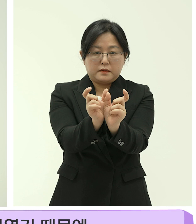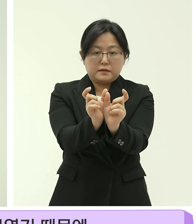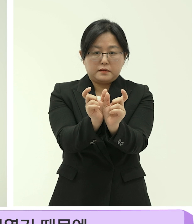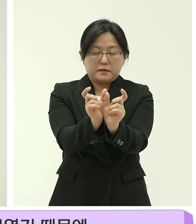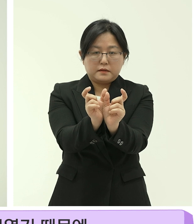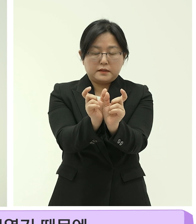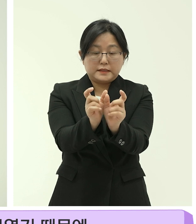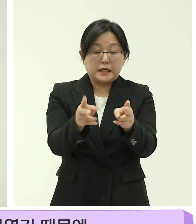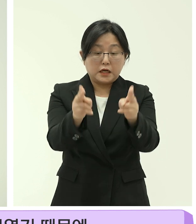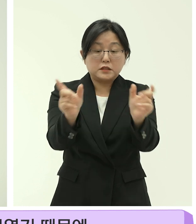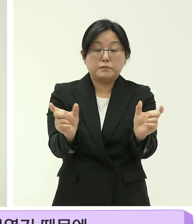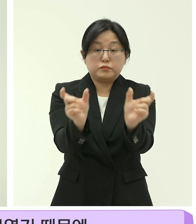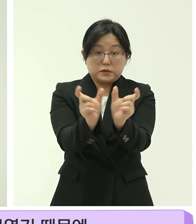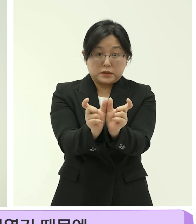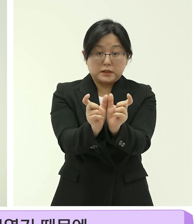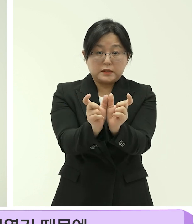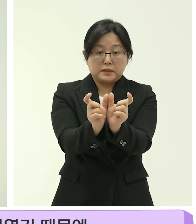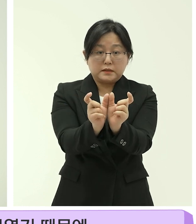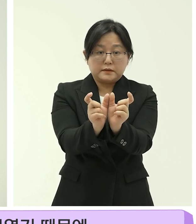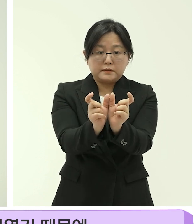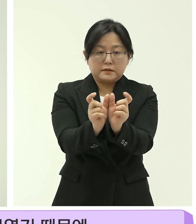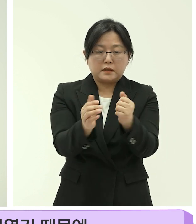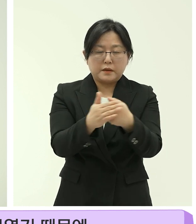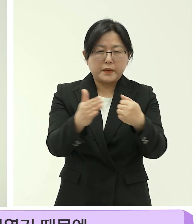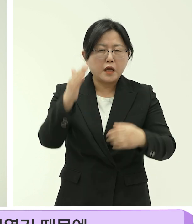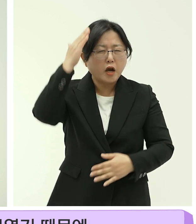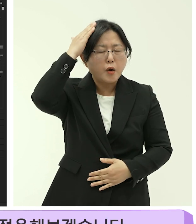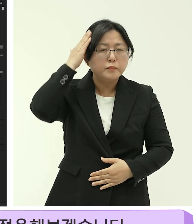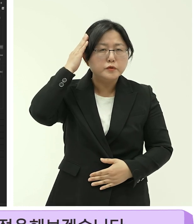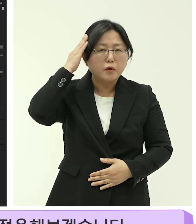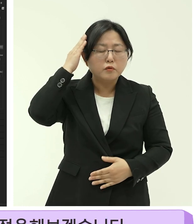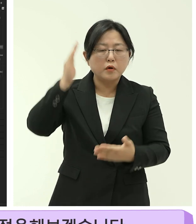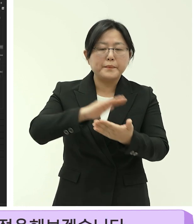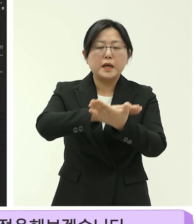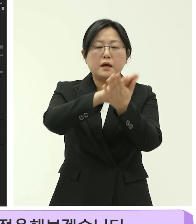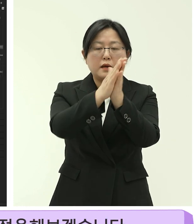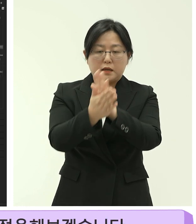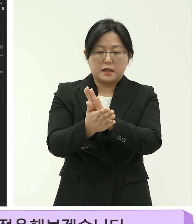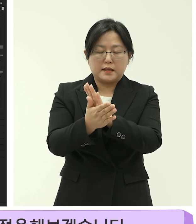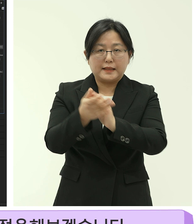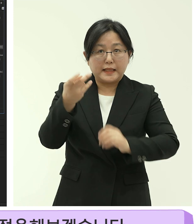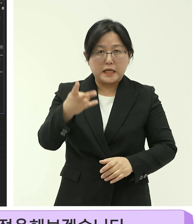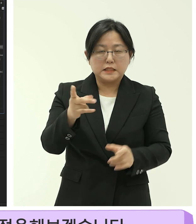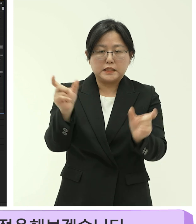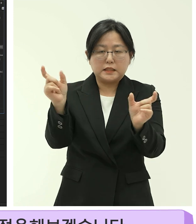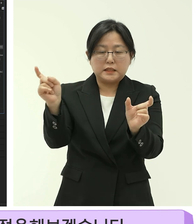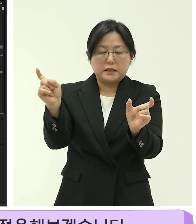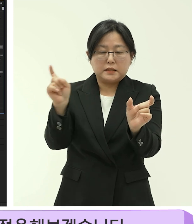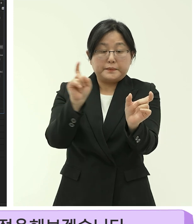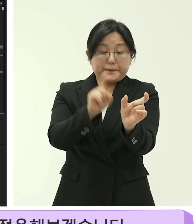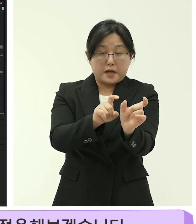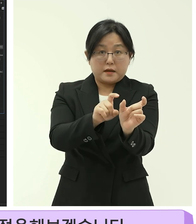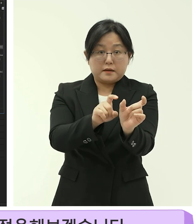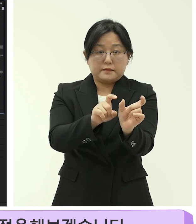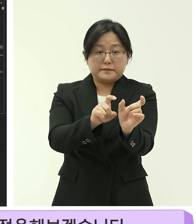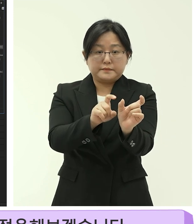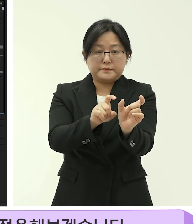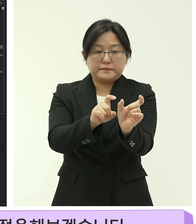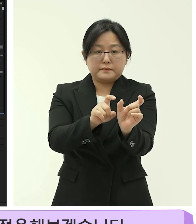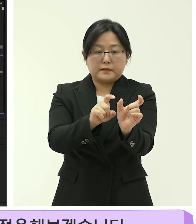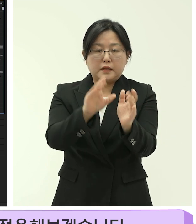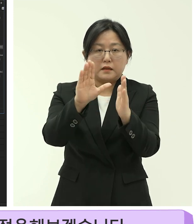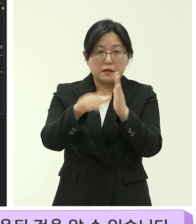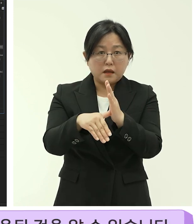이제 두 개의 클립을 적당하게 잘라서 붙였기 때문에 검정으로 물들이기 전환 효과를 다시 한번 적용해